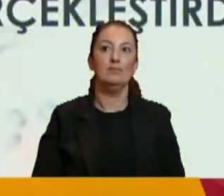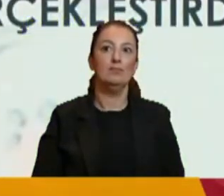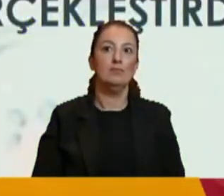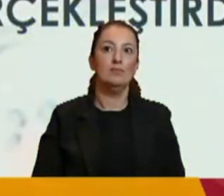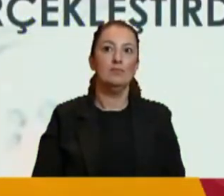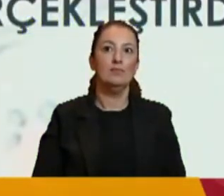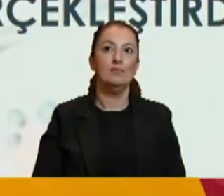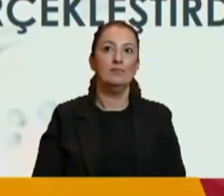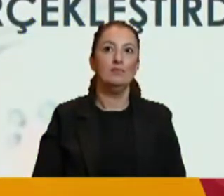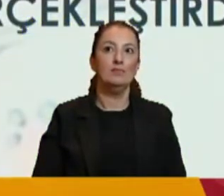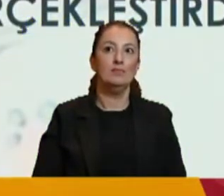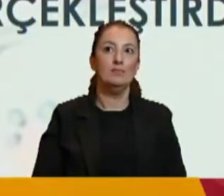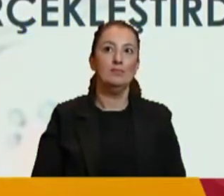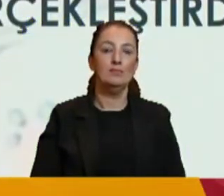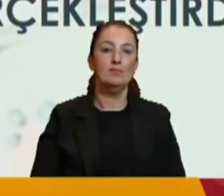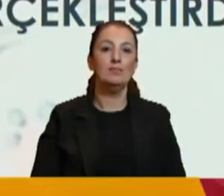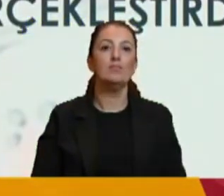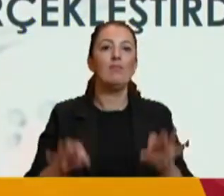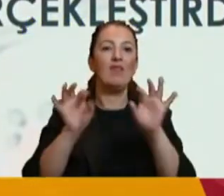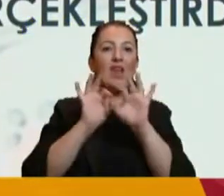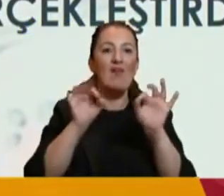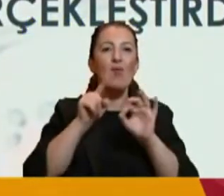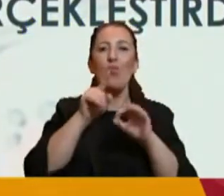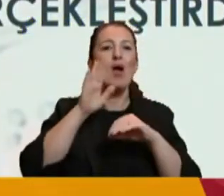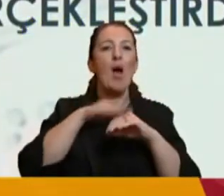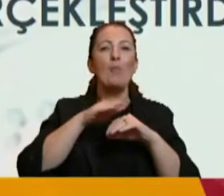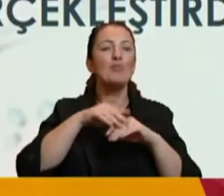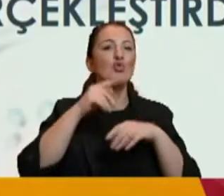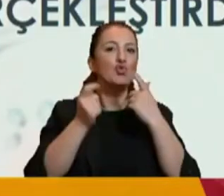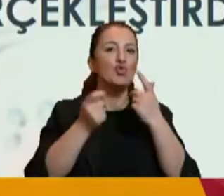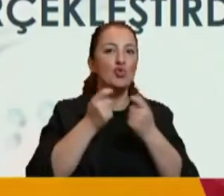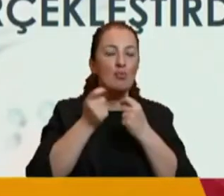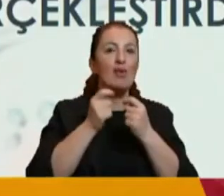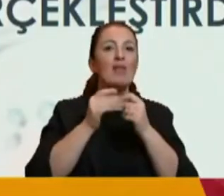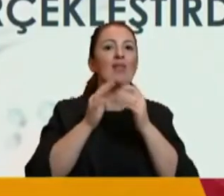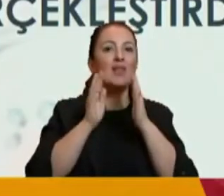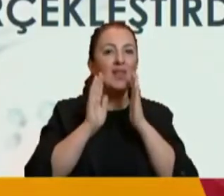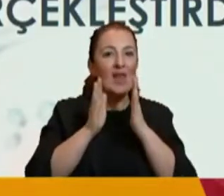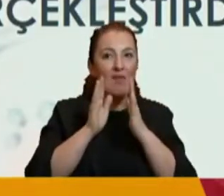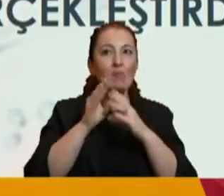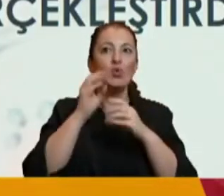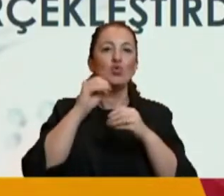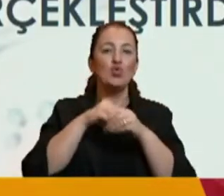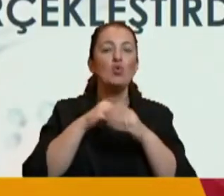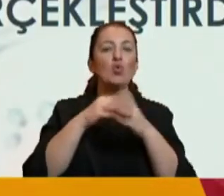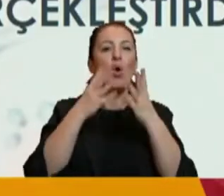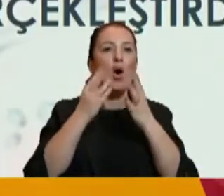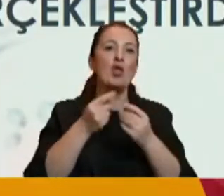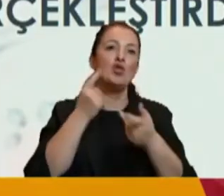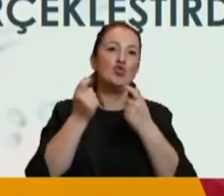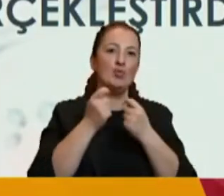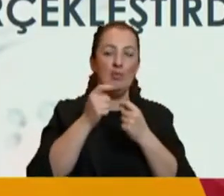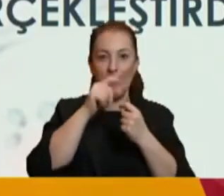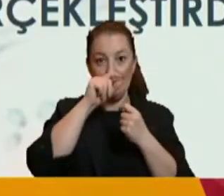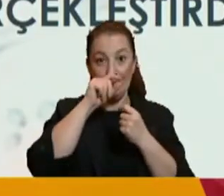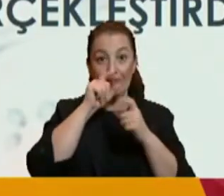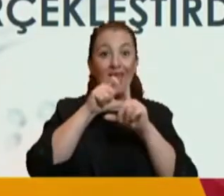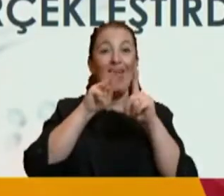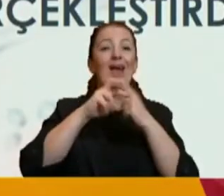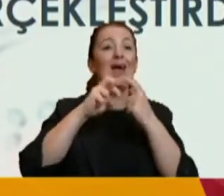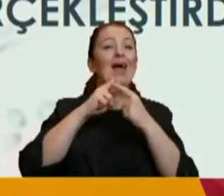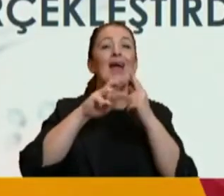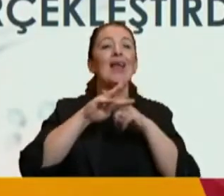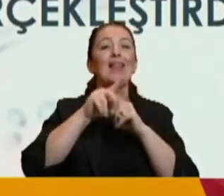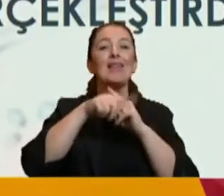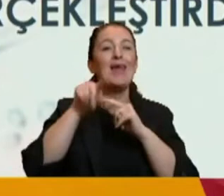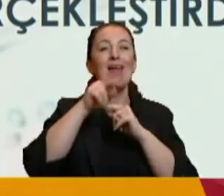mi Evet bu yaptığımız çalışmalar devam eden ve bitirdiğimiz çalışmalar Dereleri ıslah ediyoruz